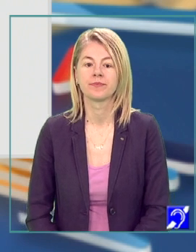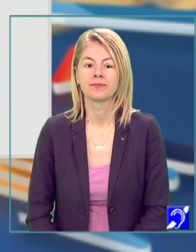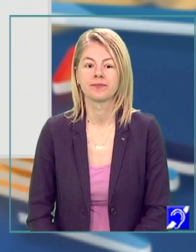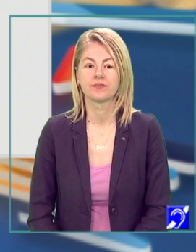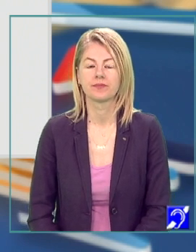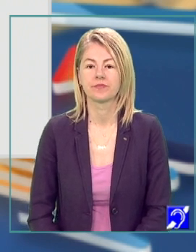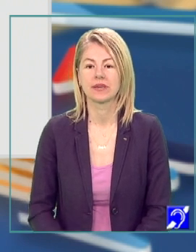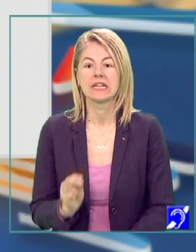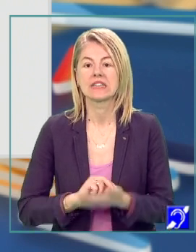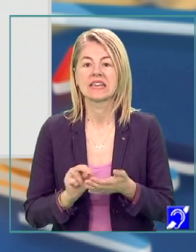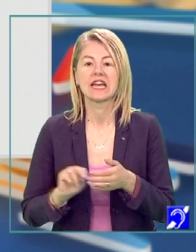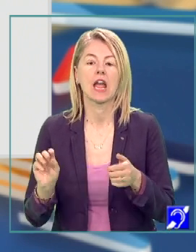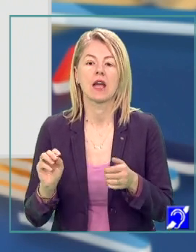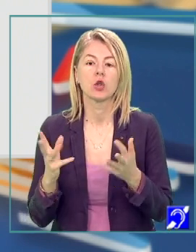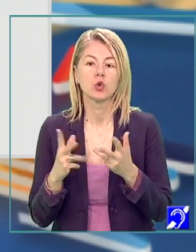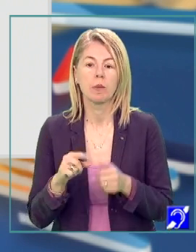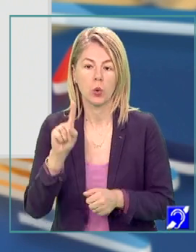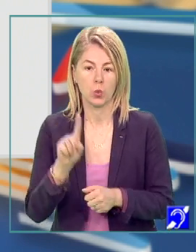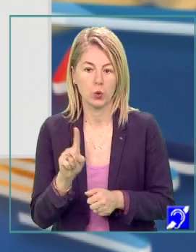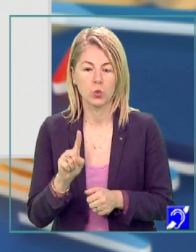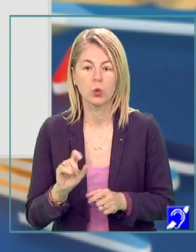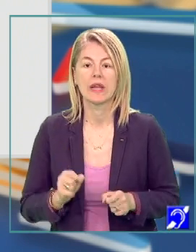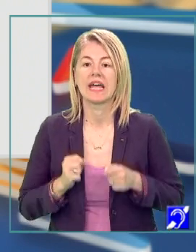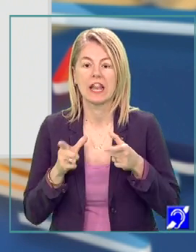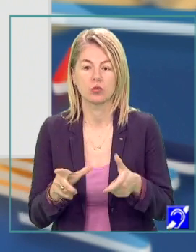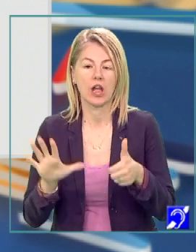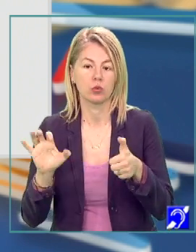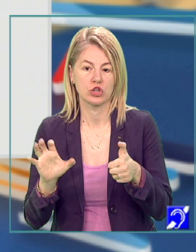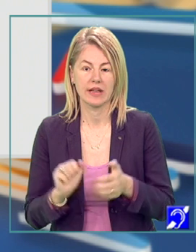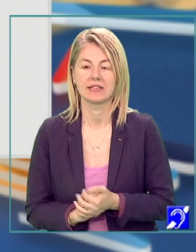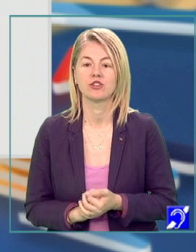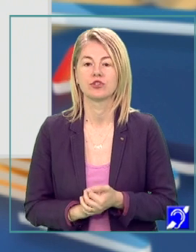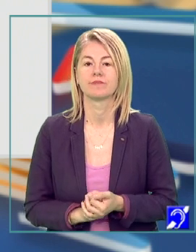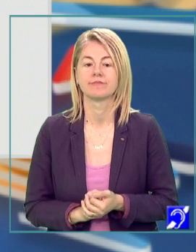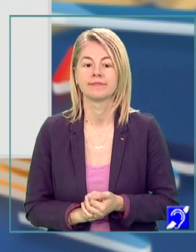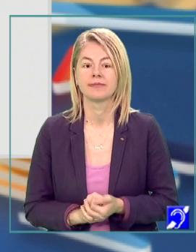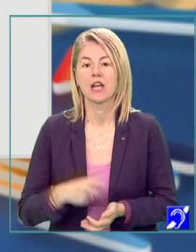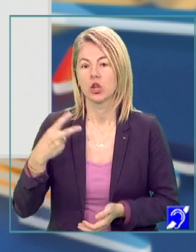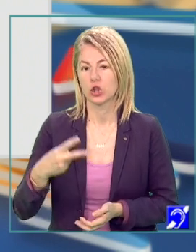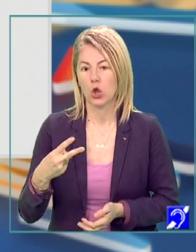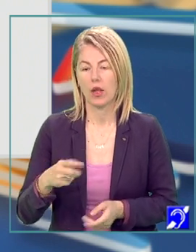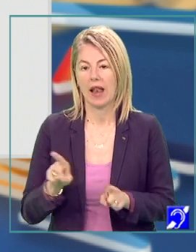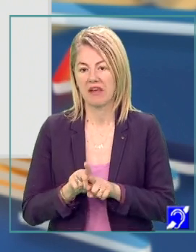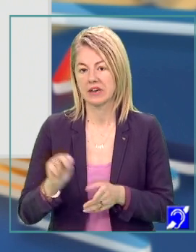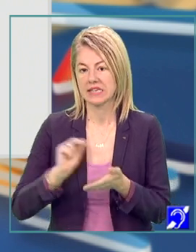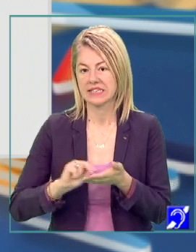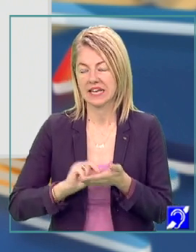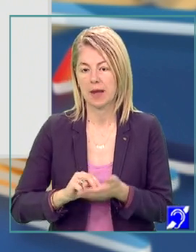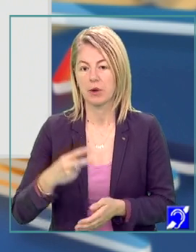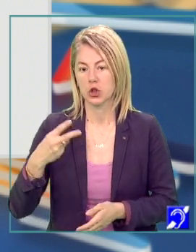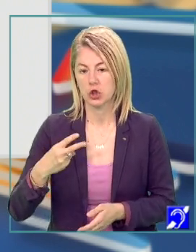roman scriem numărul exercițiului, rezultatul. La subiectul 2,